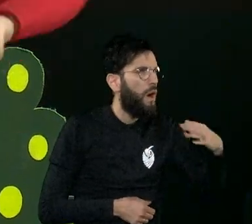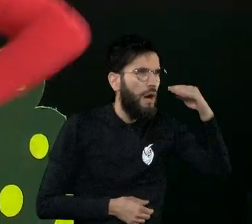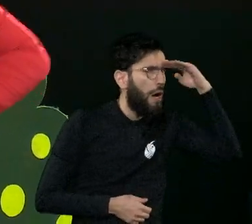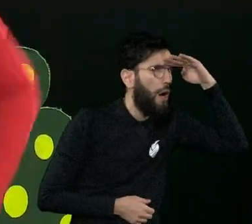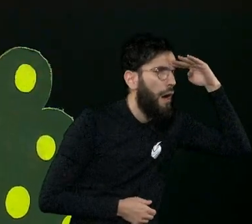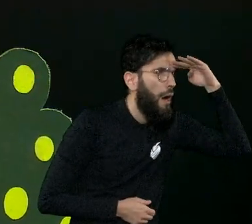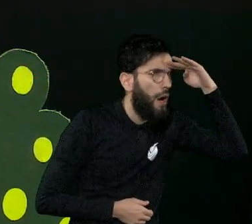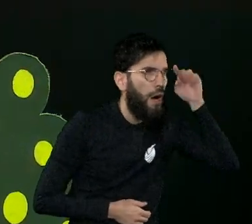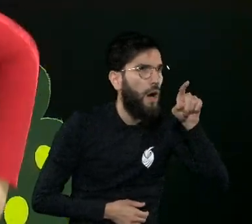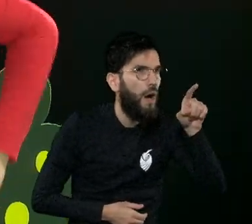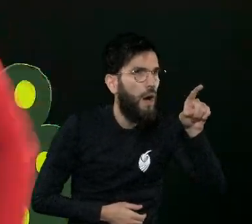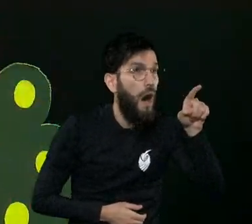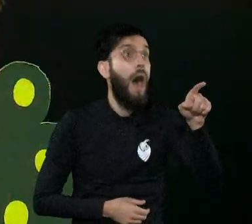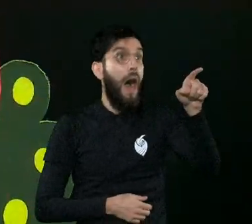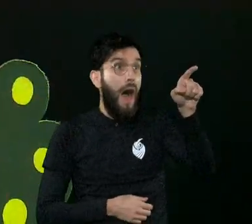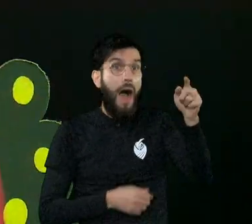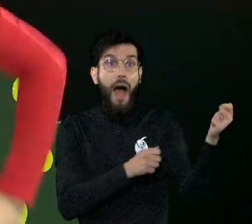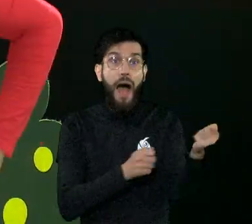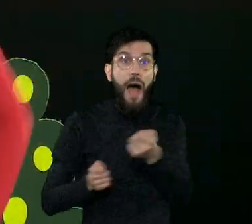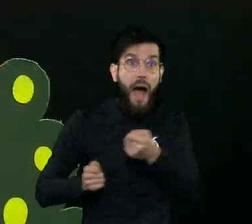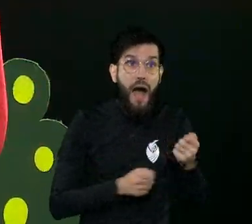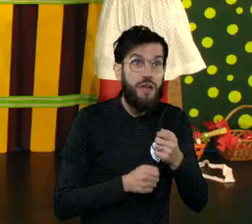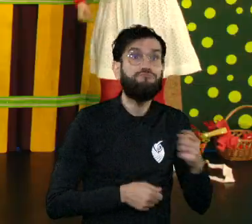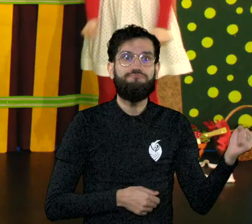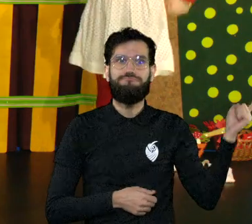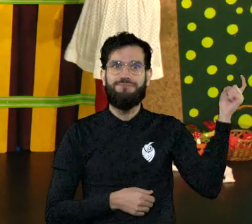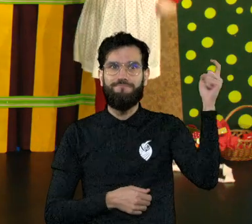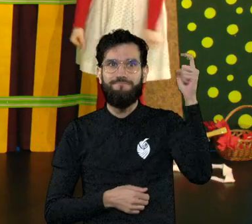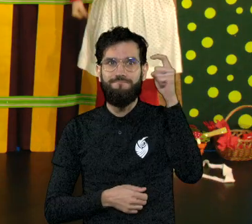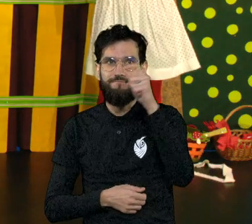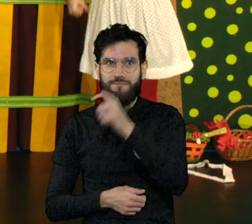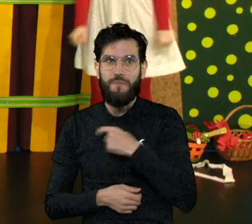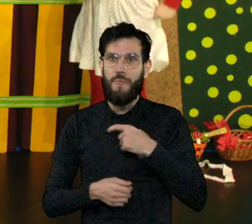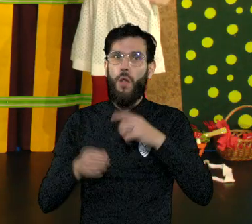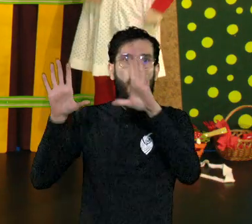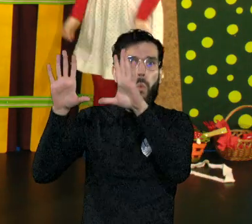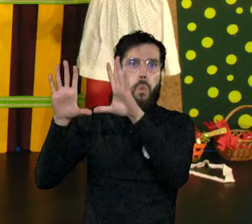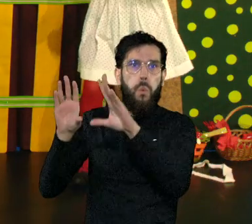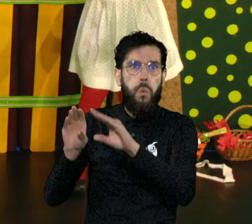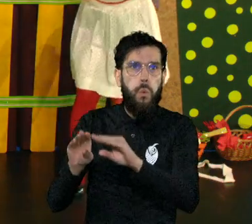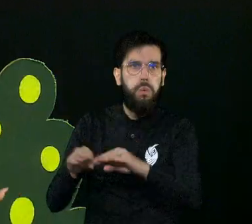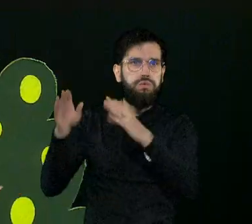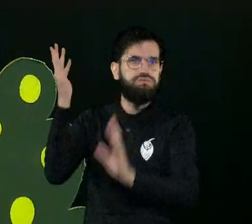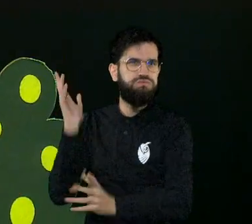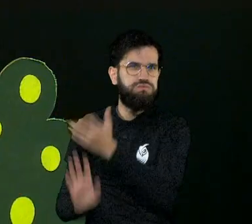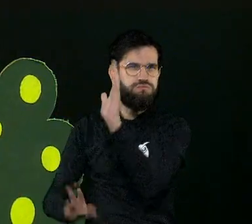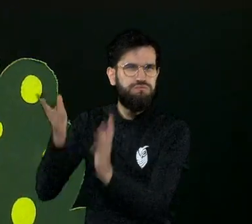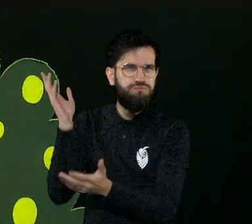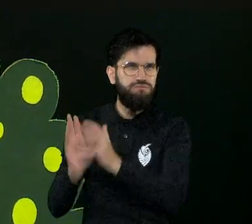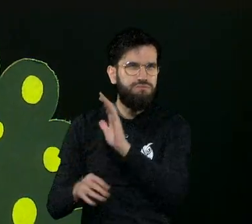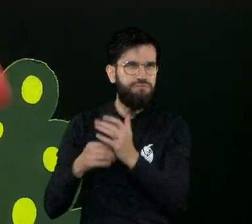hasiči, idú oheň uhasiť, nech všetko nezničí.